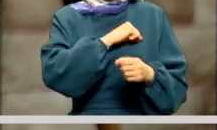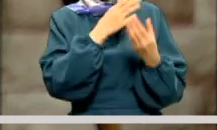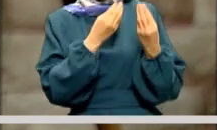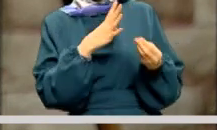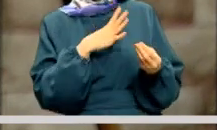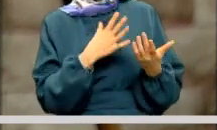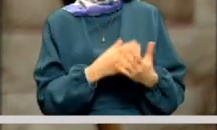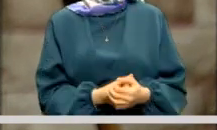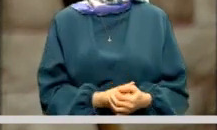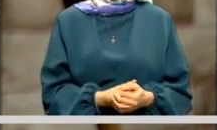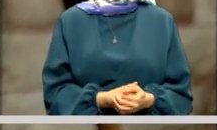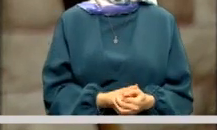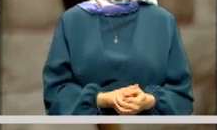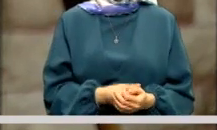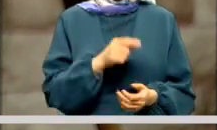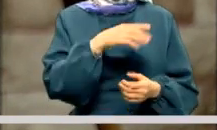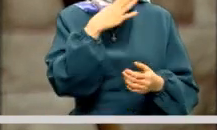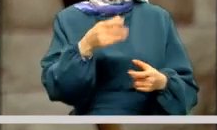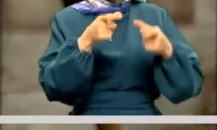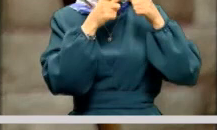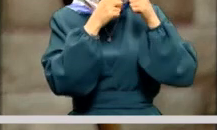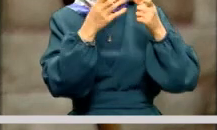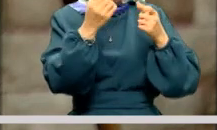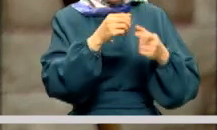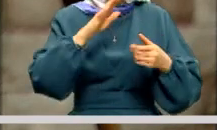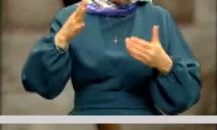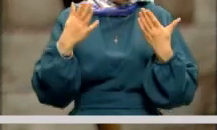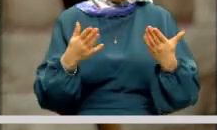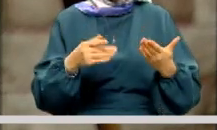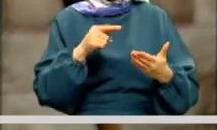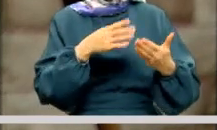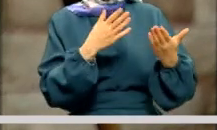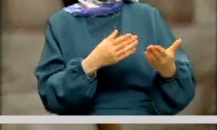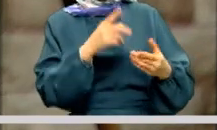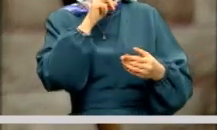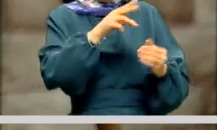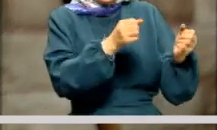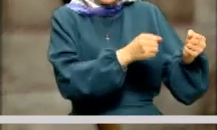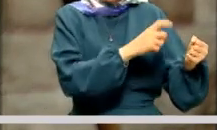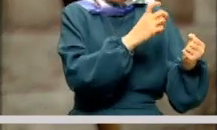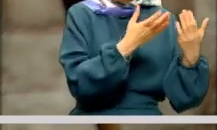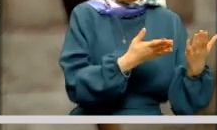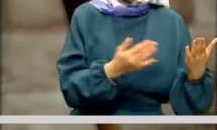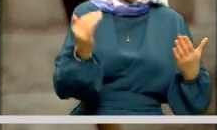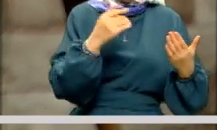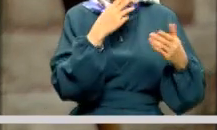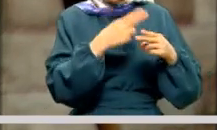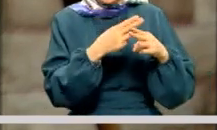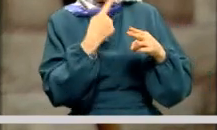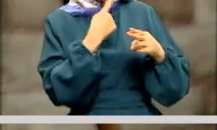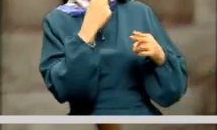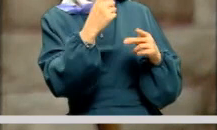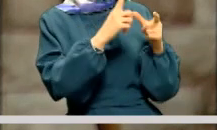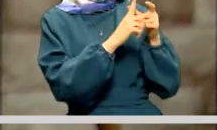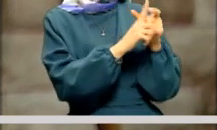bırakın Siz bırakın Siz simit almaya gitmekte bıraktığınız yeri 2 dakika tutar mısınız ya da geliyorum hemen diyebileceğiniz